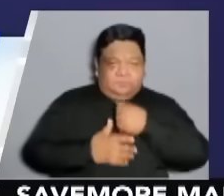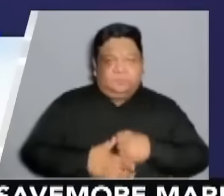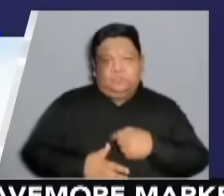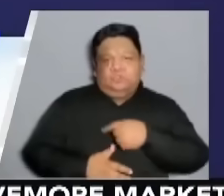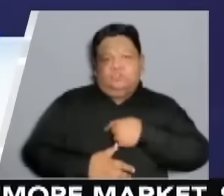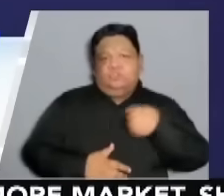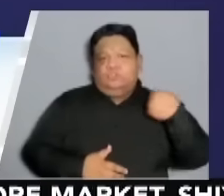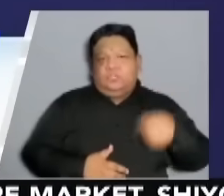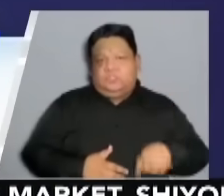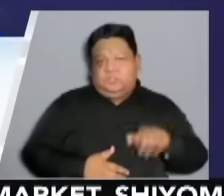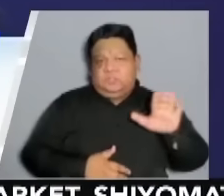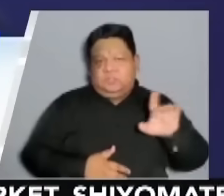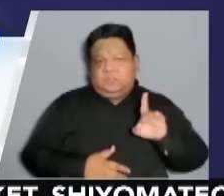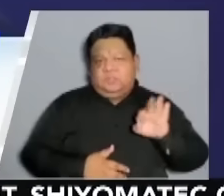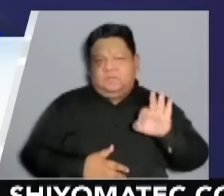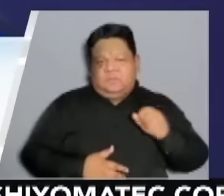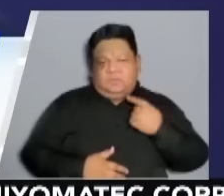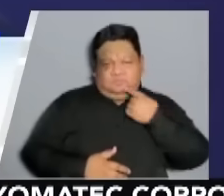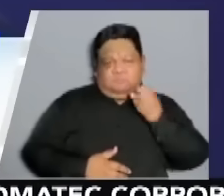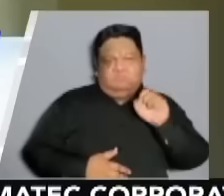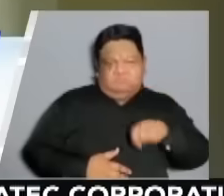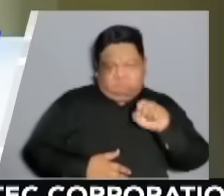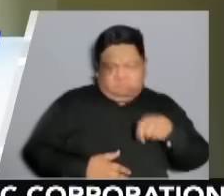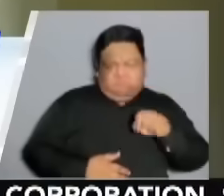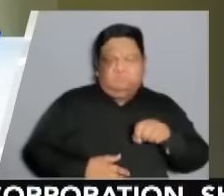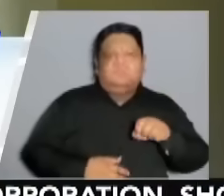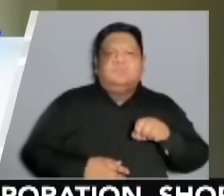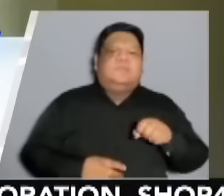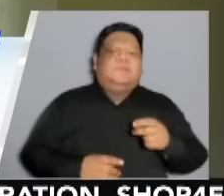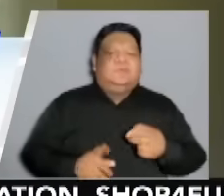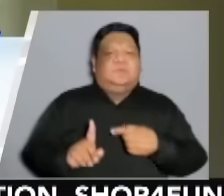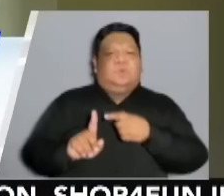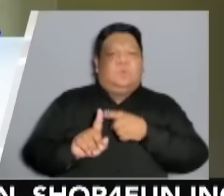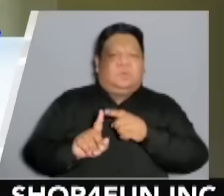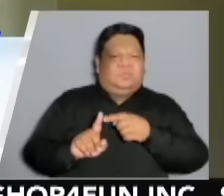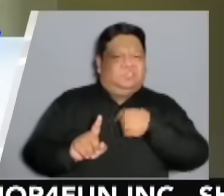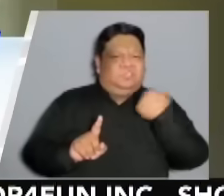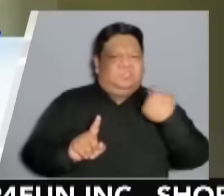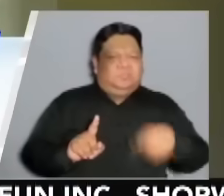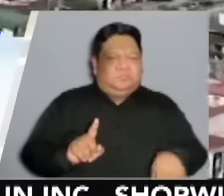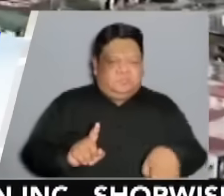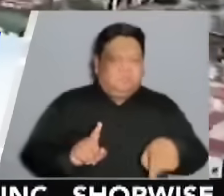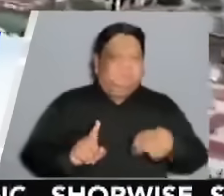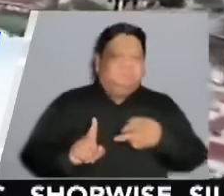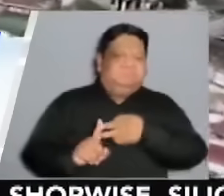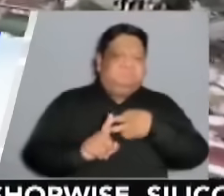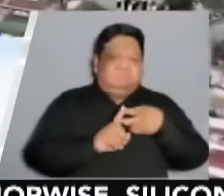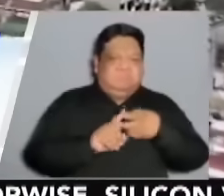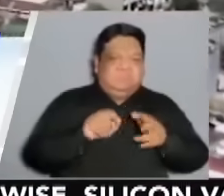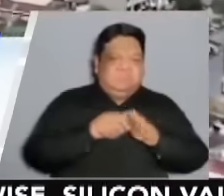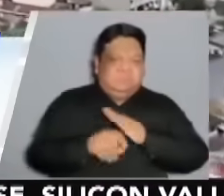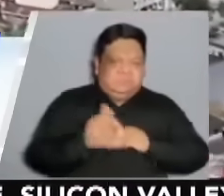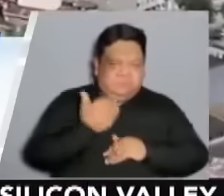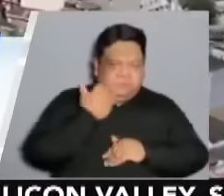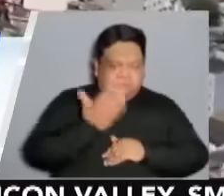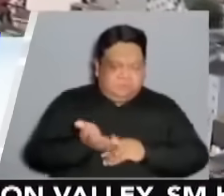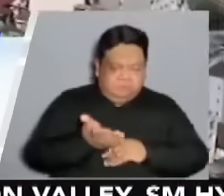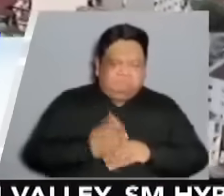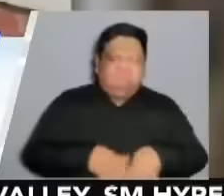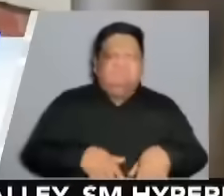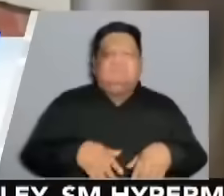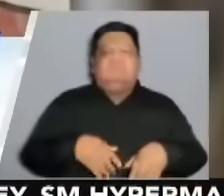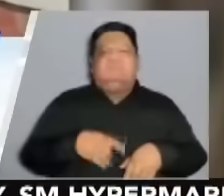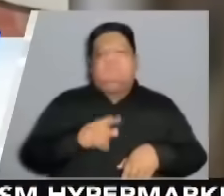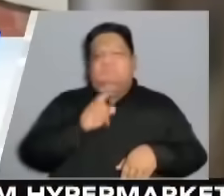at pinatay ang isa nilang kababayan. Nananawagan rin ang Chinese Embassy sa Pilipinas na gawin ang lahat para protektahan ang mga Chinese national sa